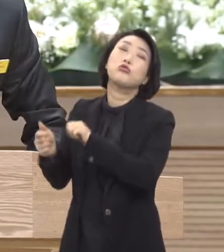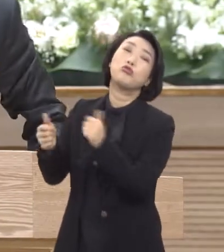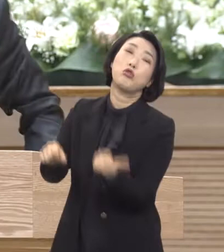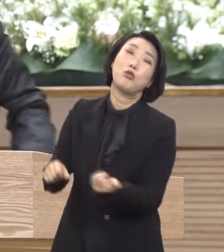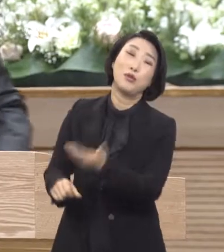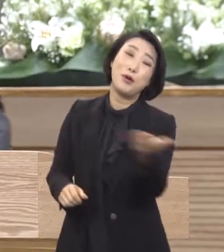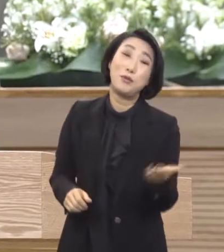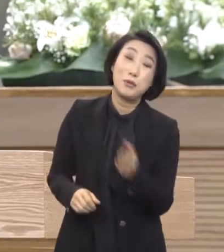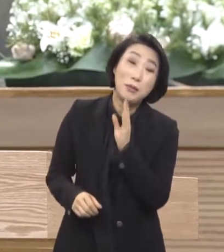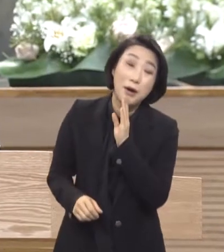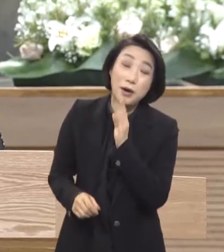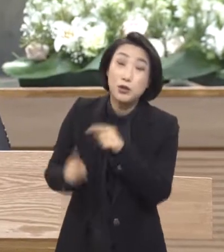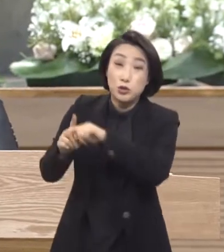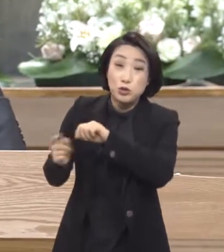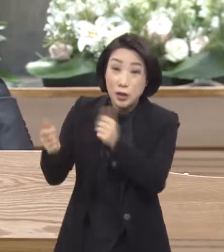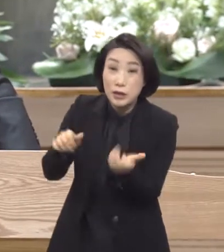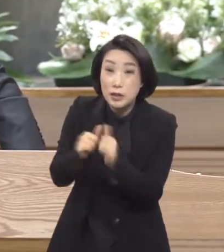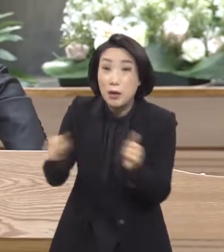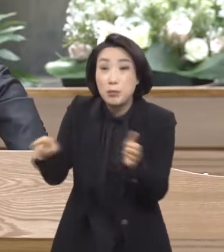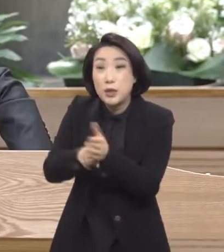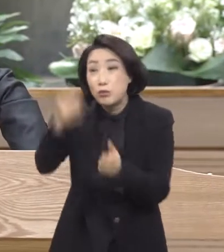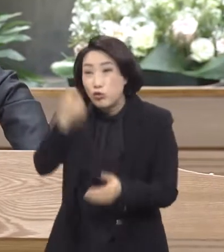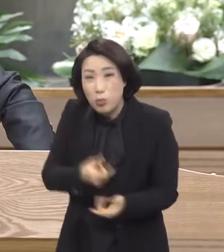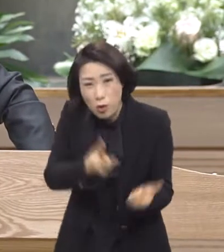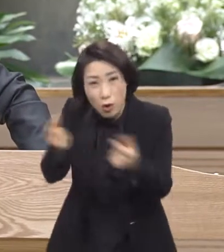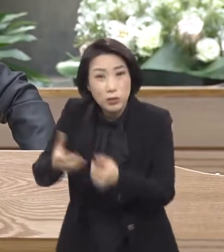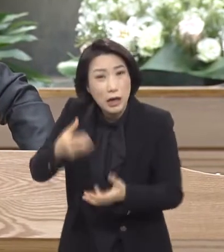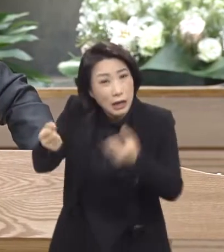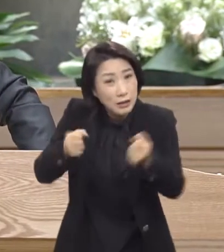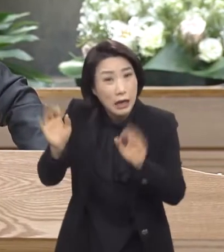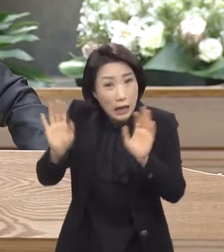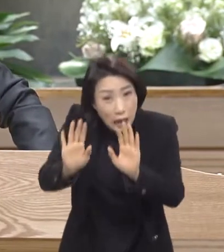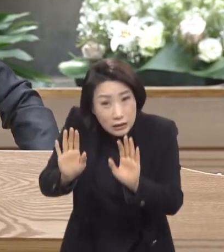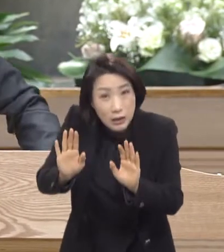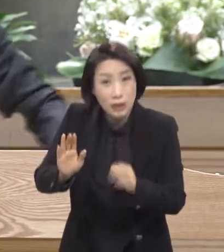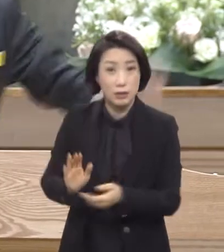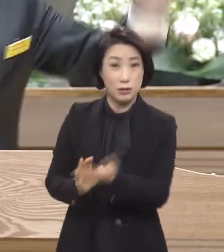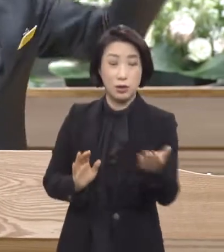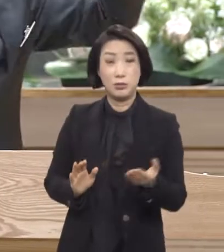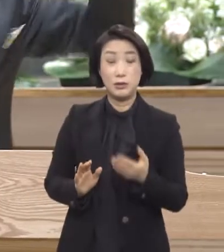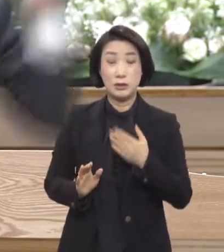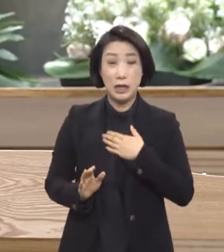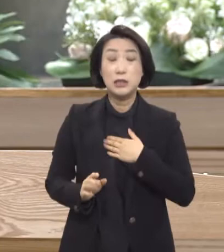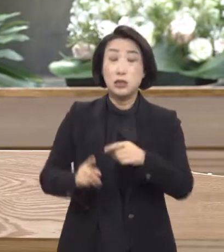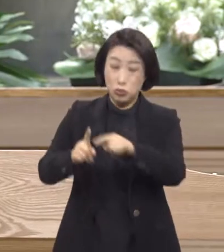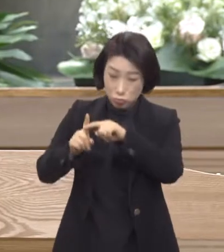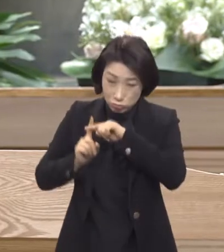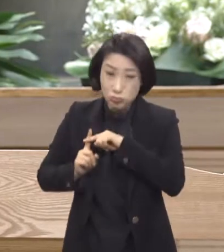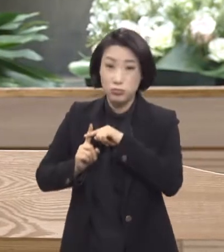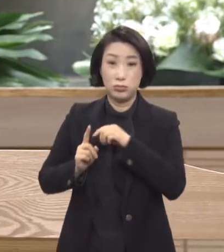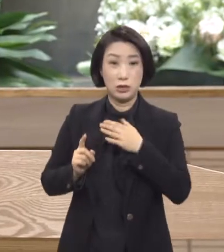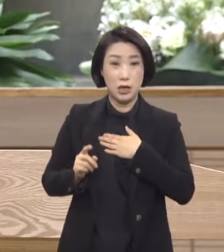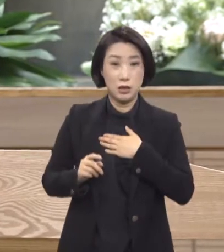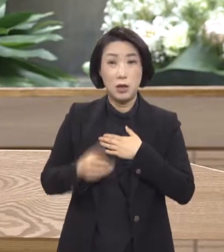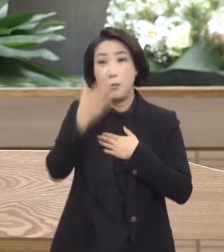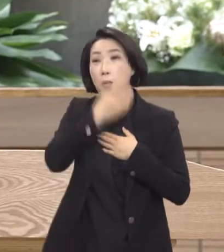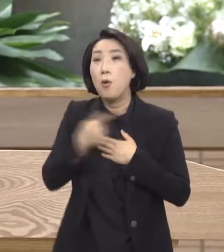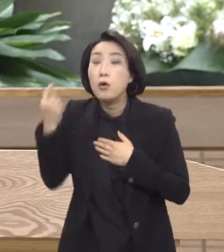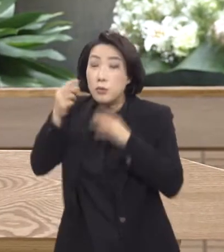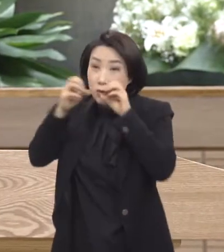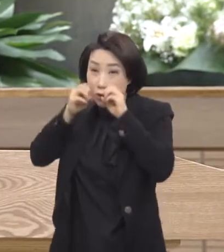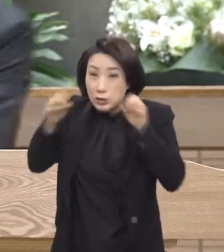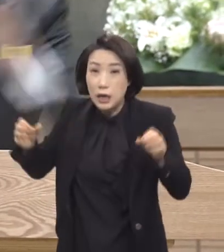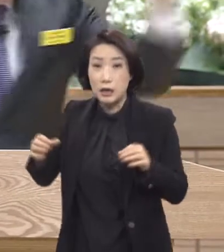여러분 순교자의 믿음은 아무나 갖는 것이 아니라 이 말입니다. 나는 죽어도 복음 전해야